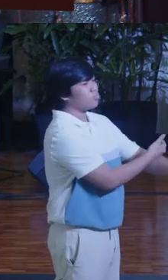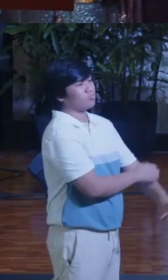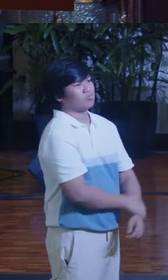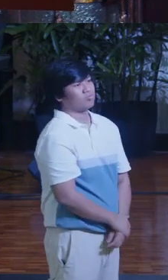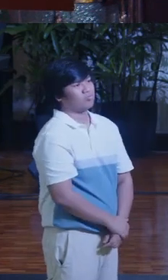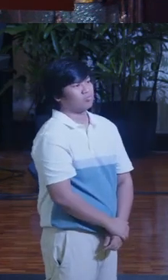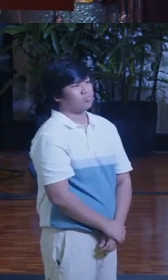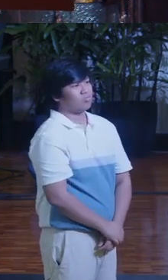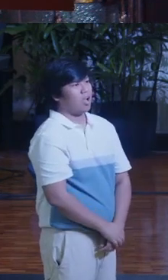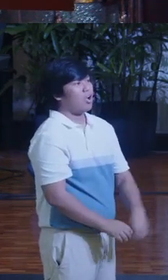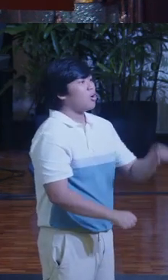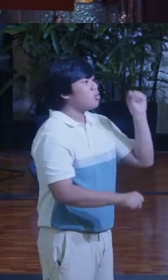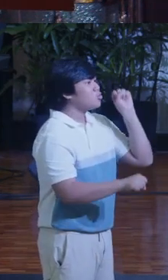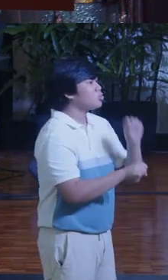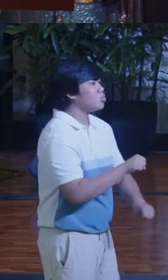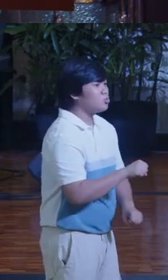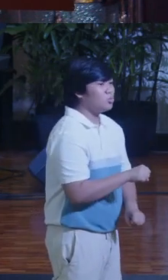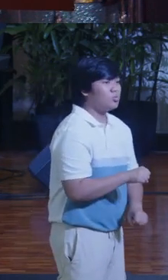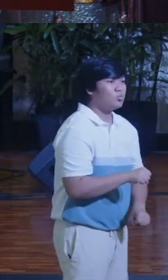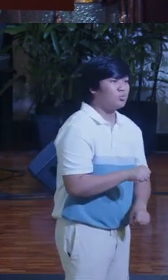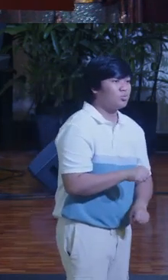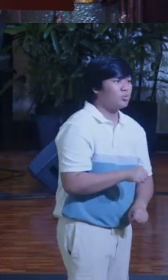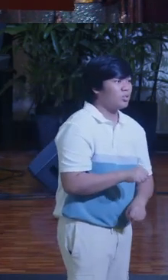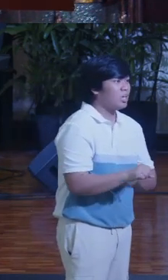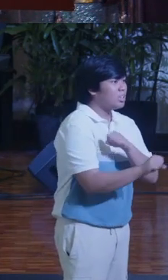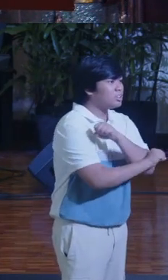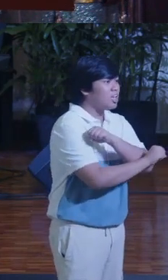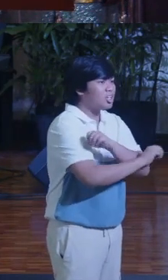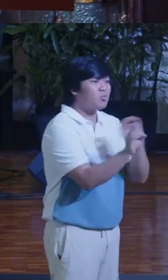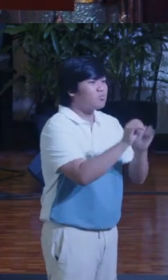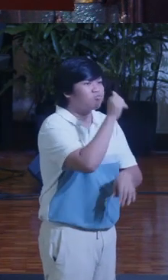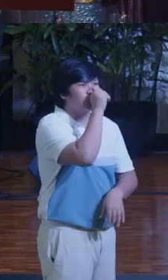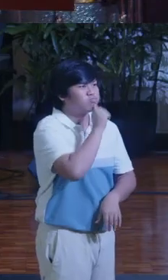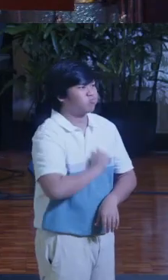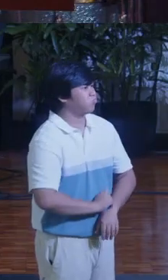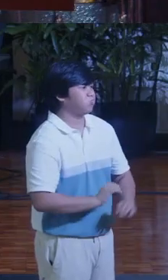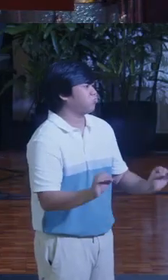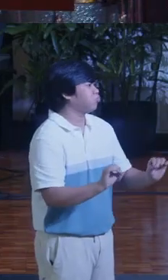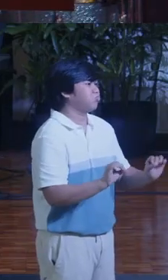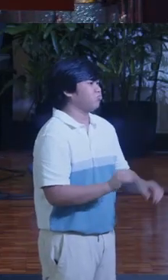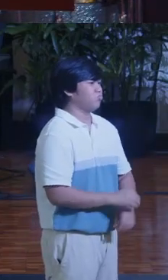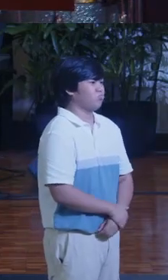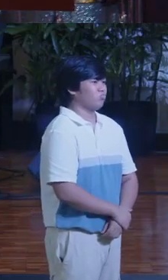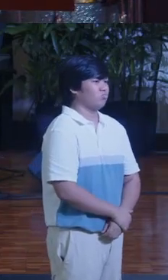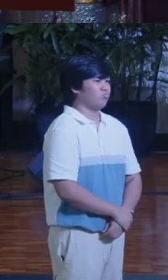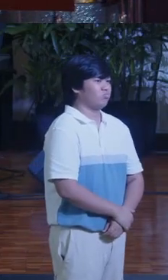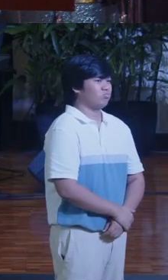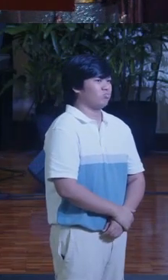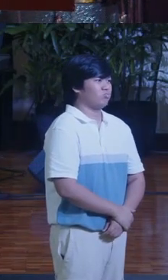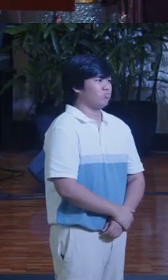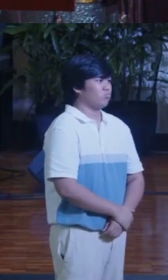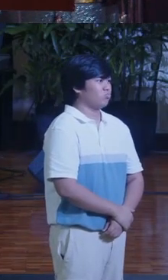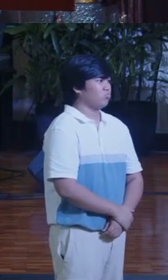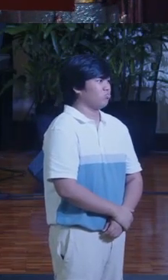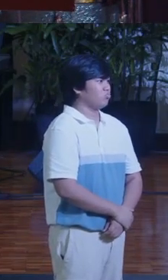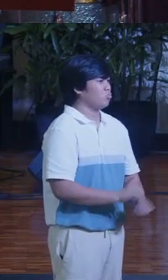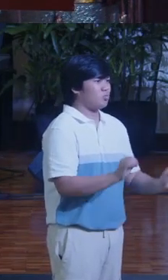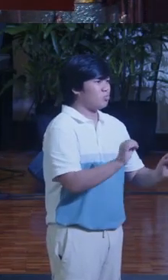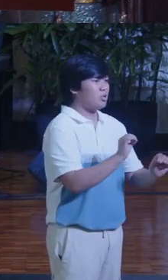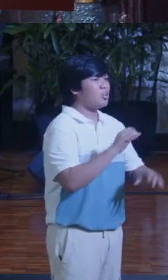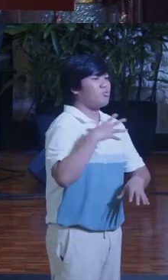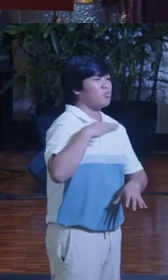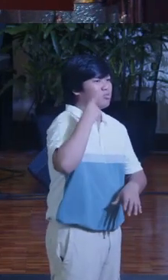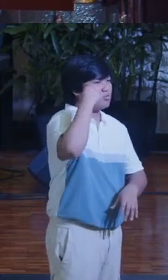In-encourage niya na mangalo niya si Abraham. No? Ginamit ko na yung malalim na Tagalog para hindi